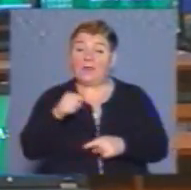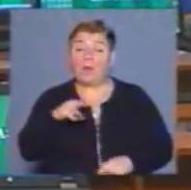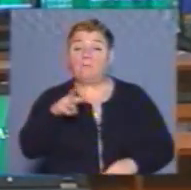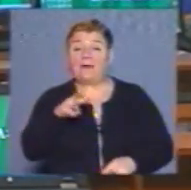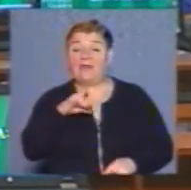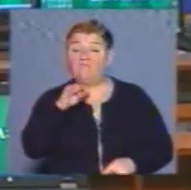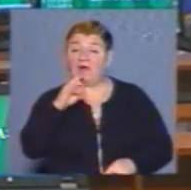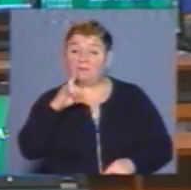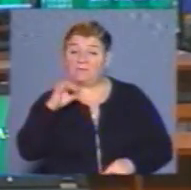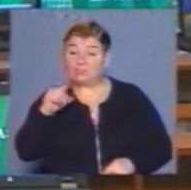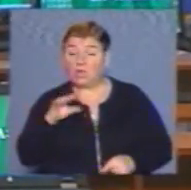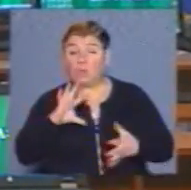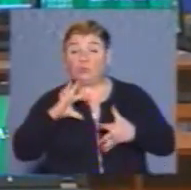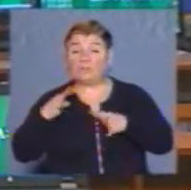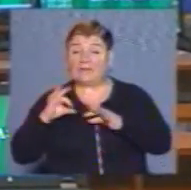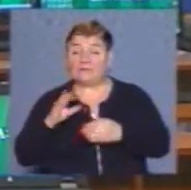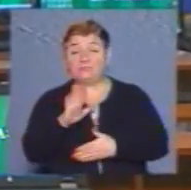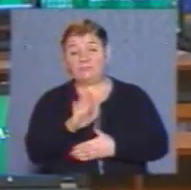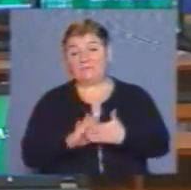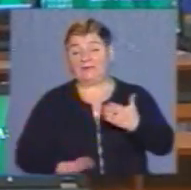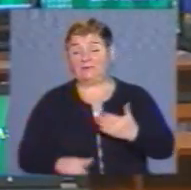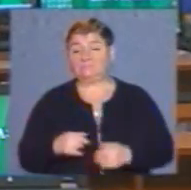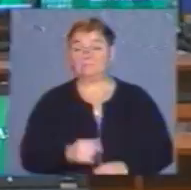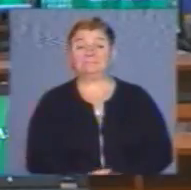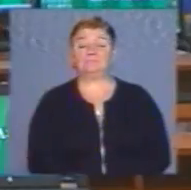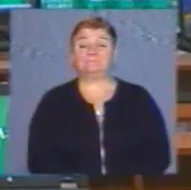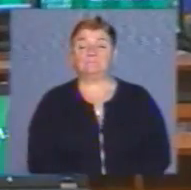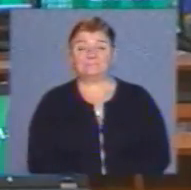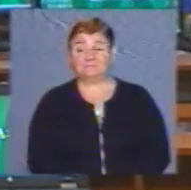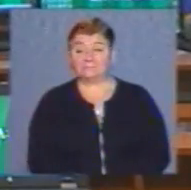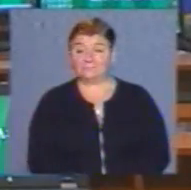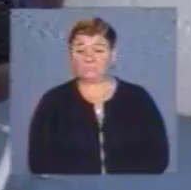Марія Фантич. Докладніше знає моя колега Оксана Ушакова.